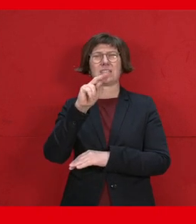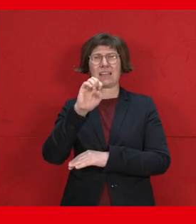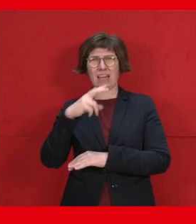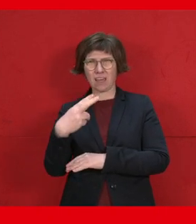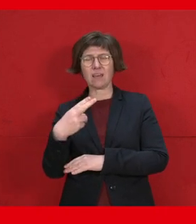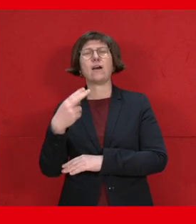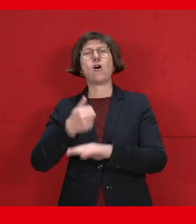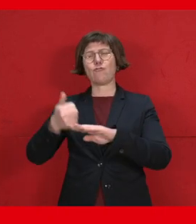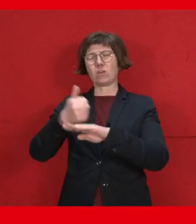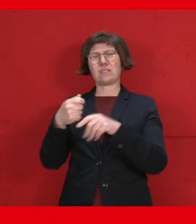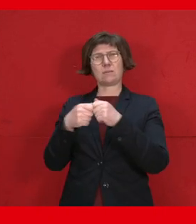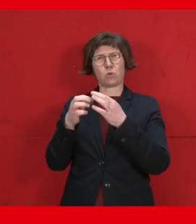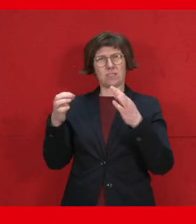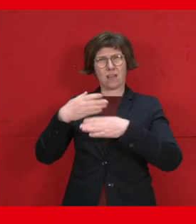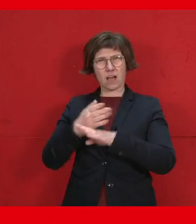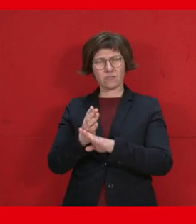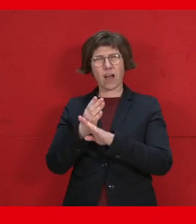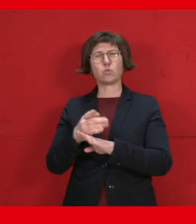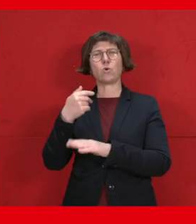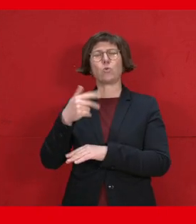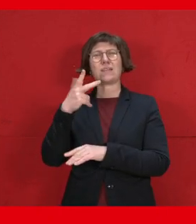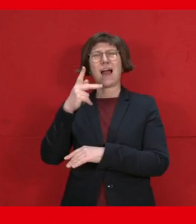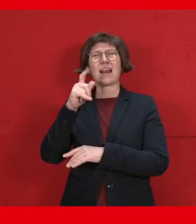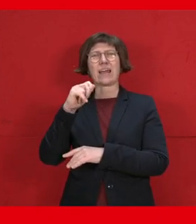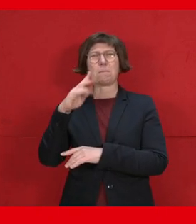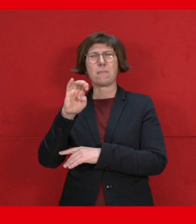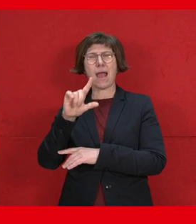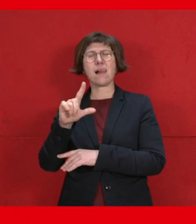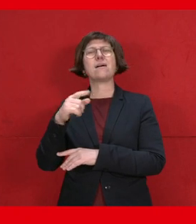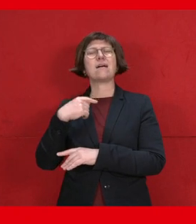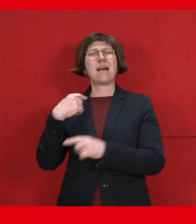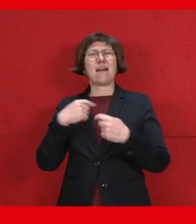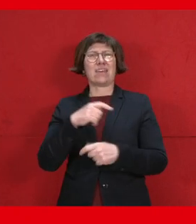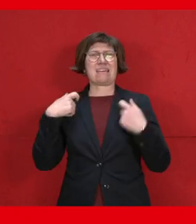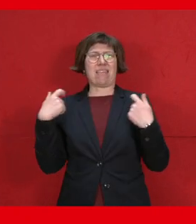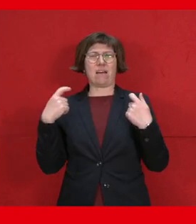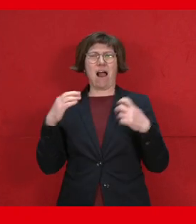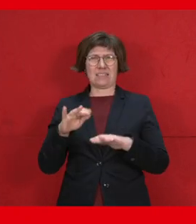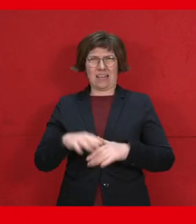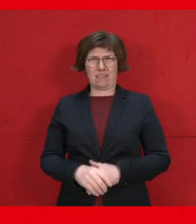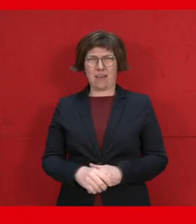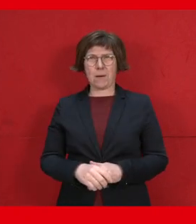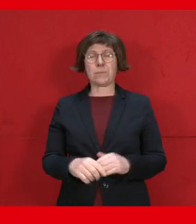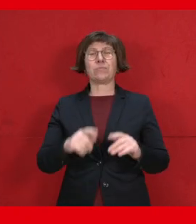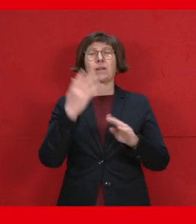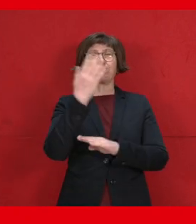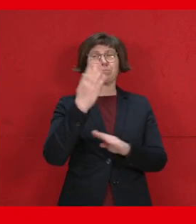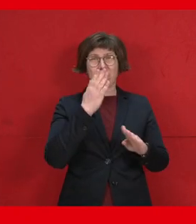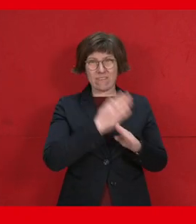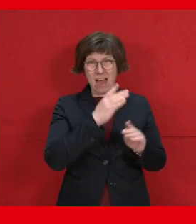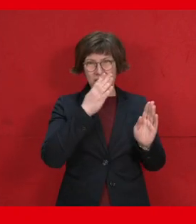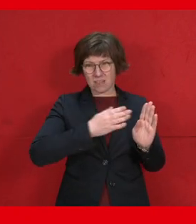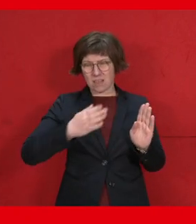Vorsitzende der Bundestagsfraktion und Lars Klingbeil, der Generalsekretär der Partei. Im Anschluss an die Statements haben Sie